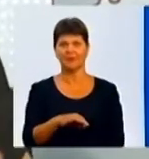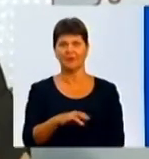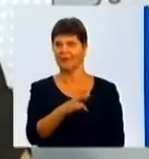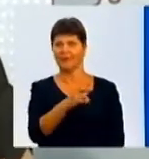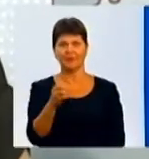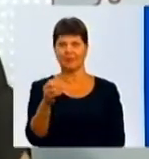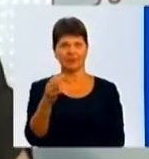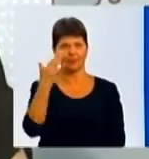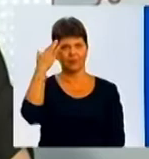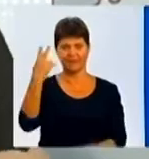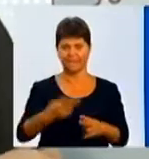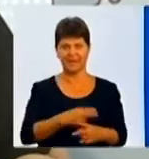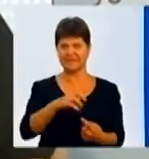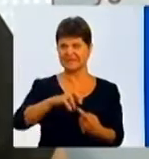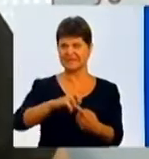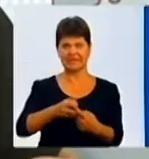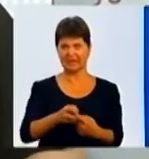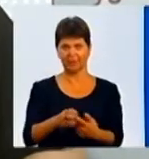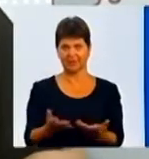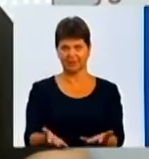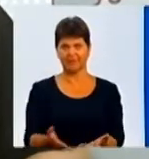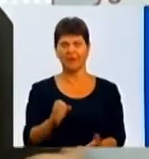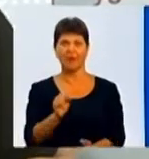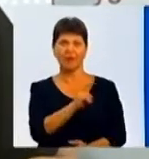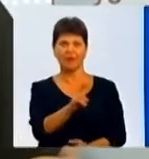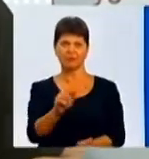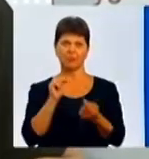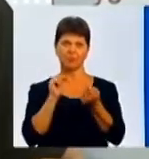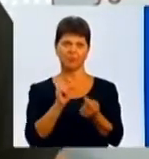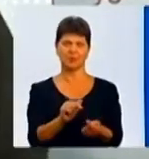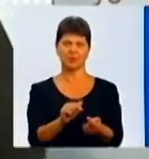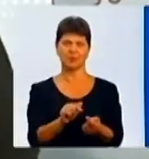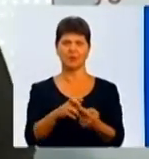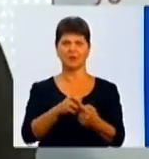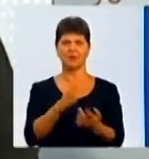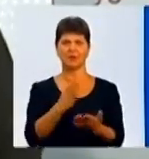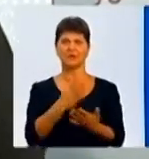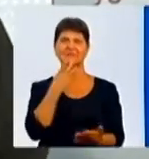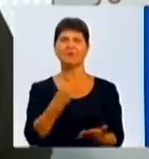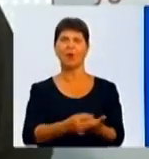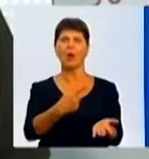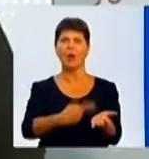без цього тихого полювання, а хтось категорично проти і також є свої аргументи.